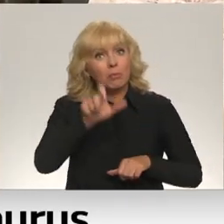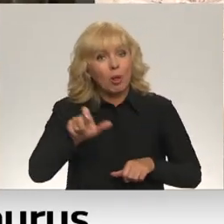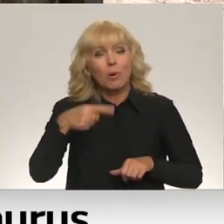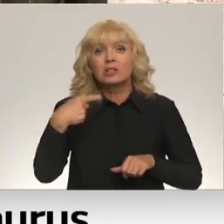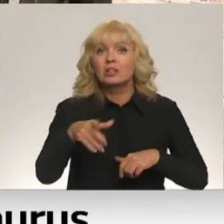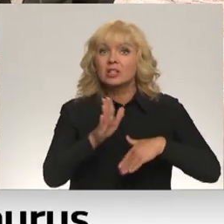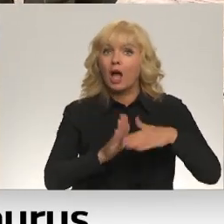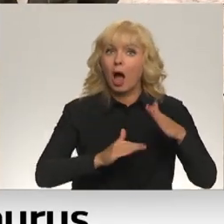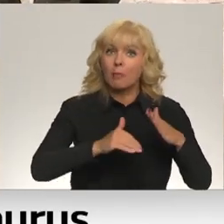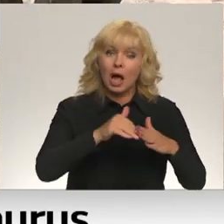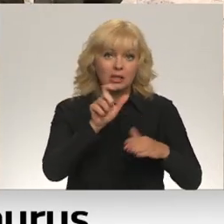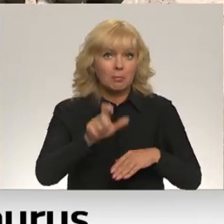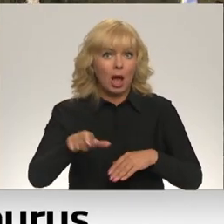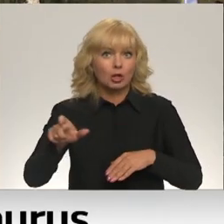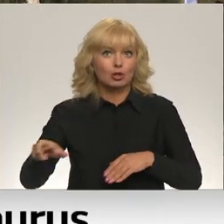amatpersonas.